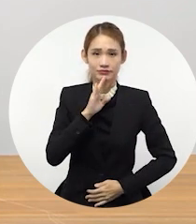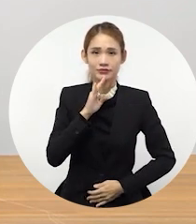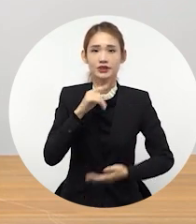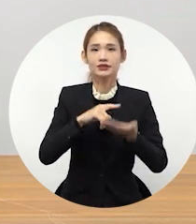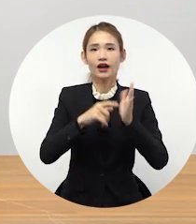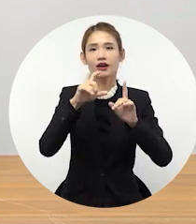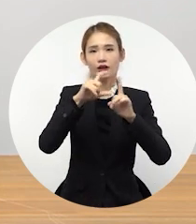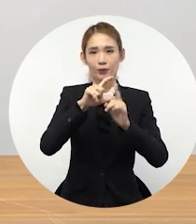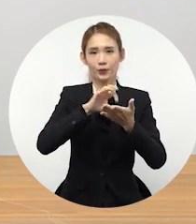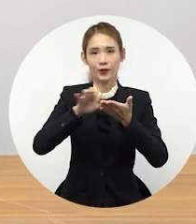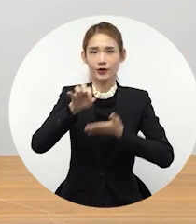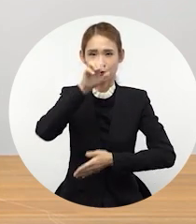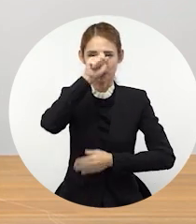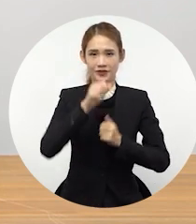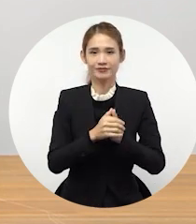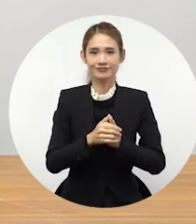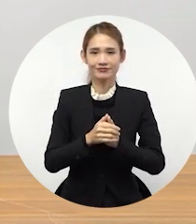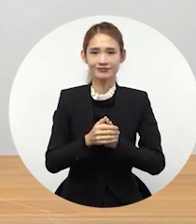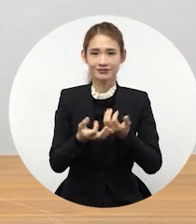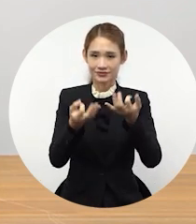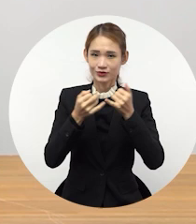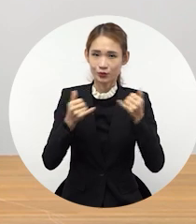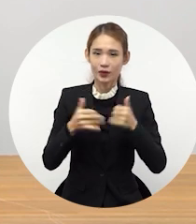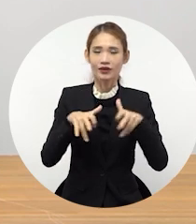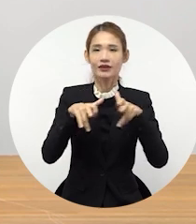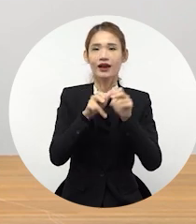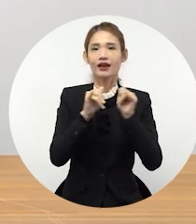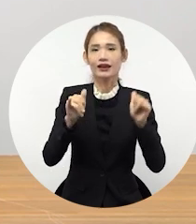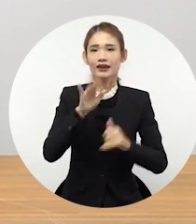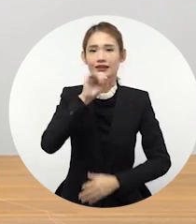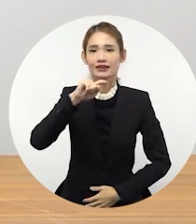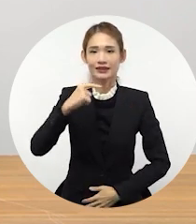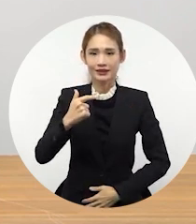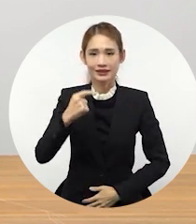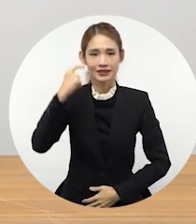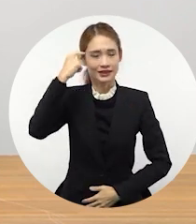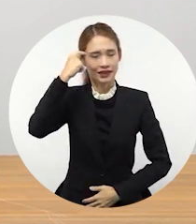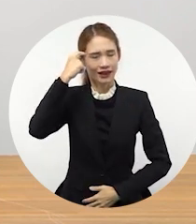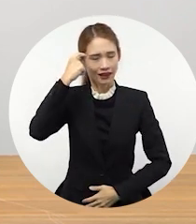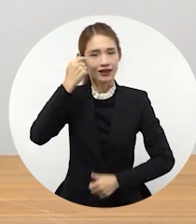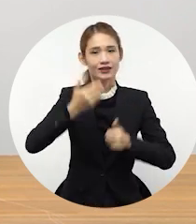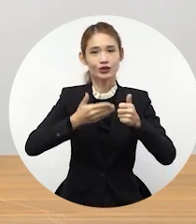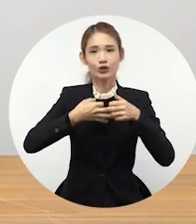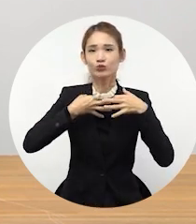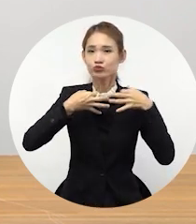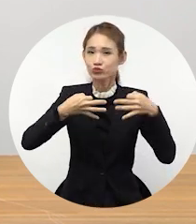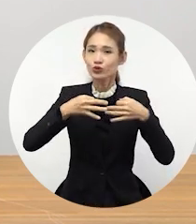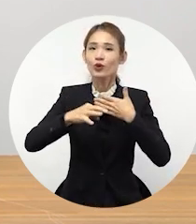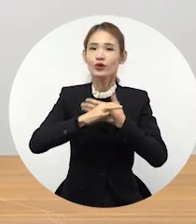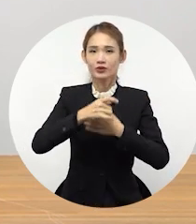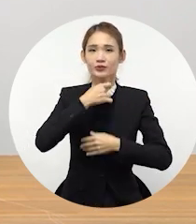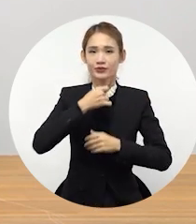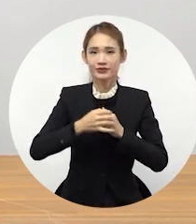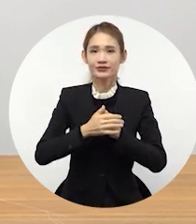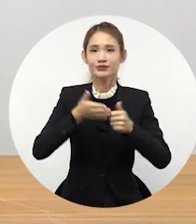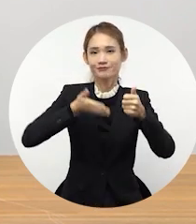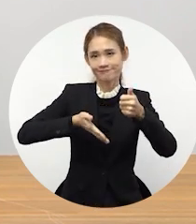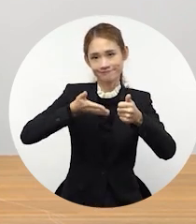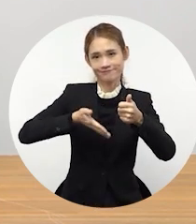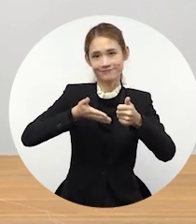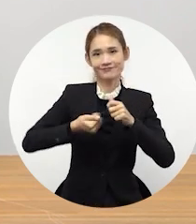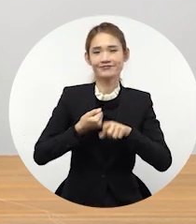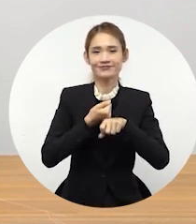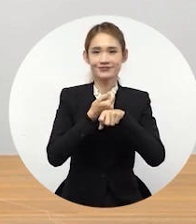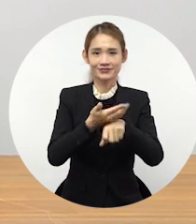장애인이지, 이런 표현으로 많이 생각을 해주시면 좋을 것 같아요. 그래서 저희를 언제 보시면 장애인으로 생각을 해주시고 부를 일이 있다면